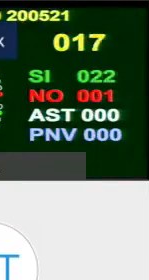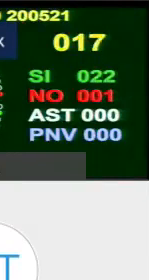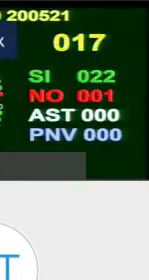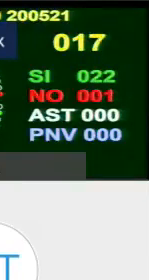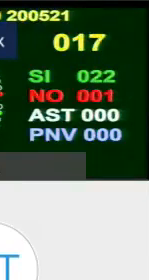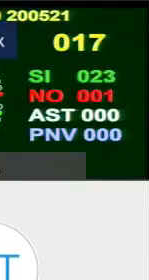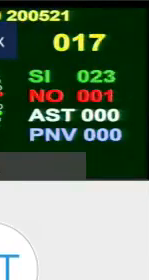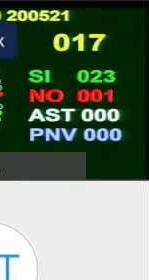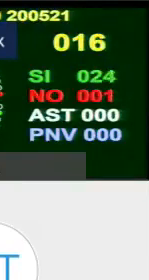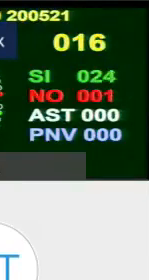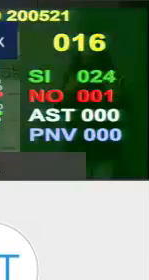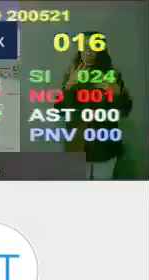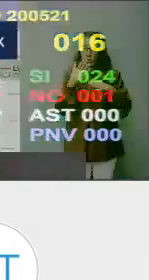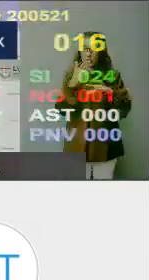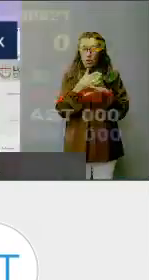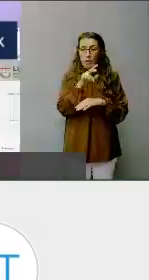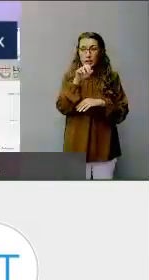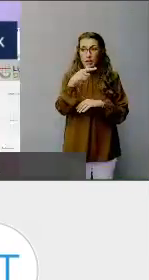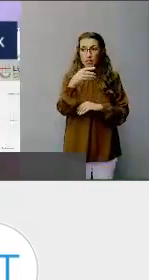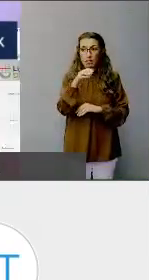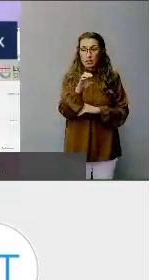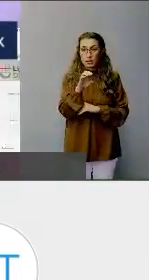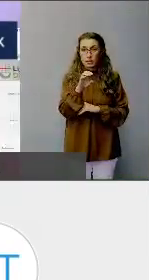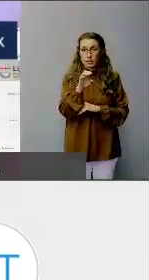da remoto gravemente